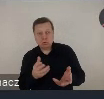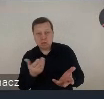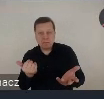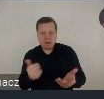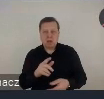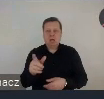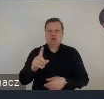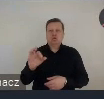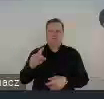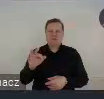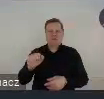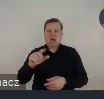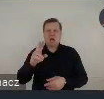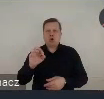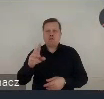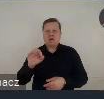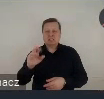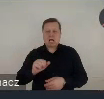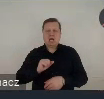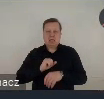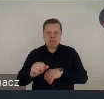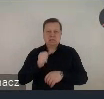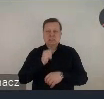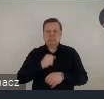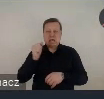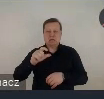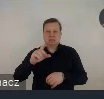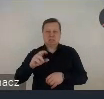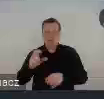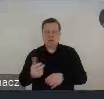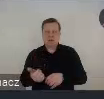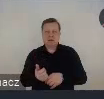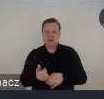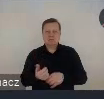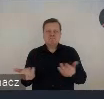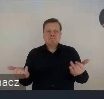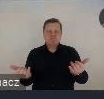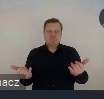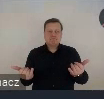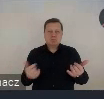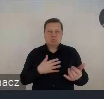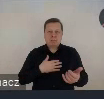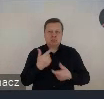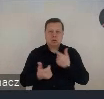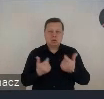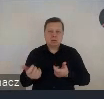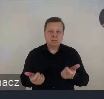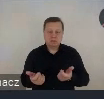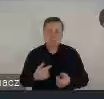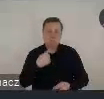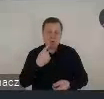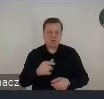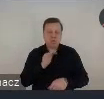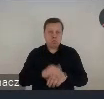Zofia Kowalska jest starszym cechu. Więc co w tej sytuacji? No to trochę utrudnia